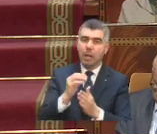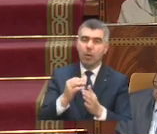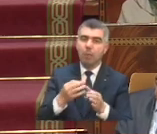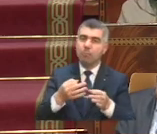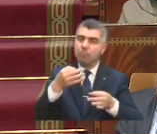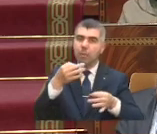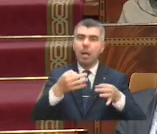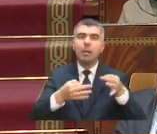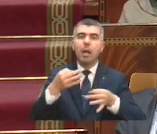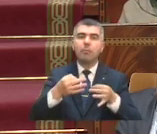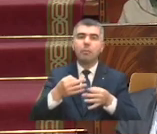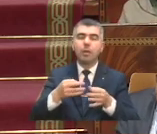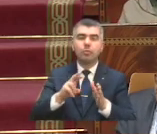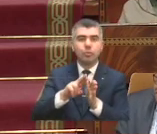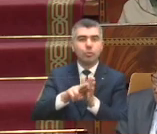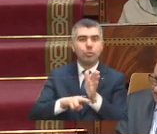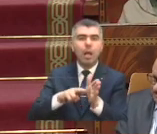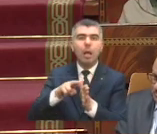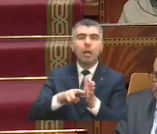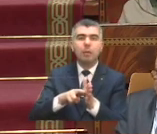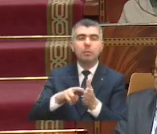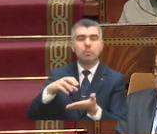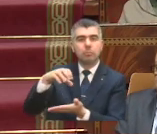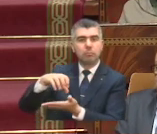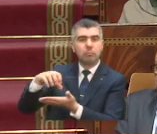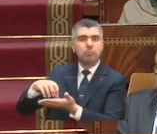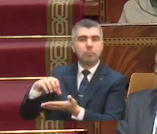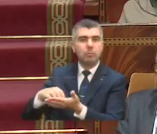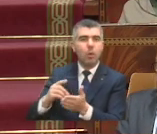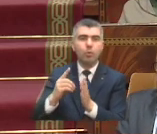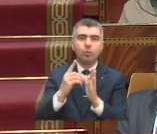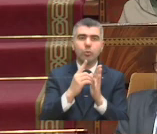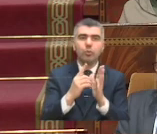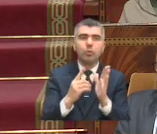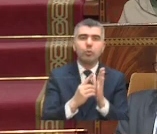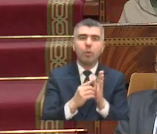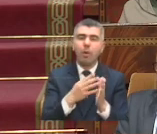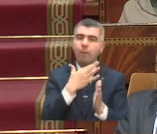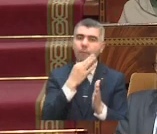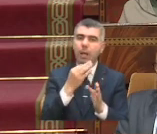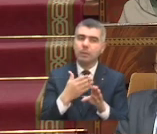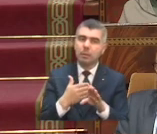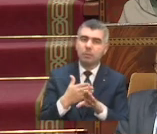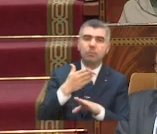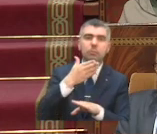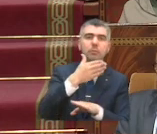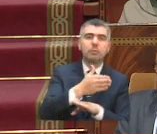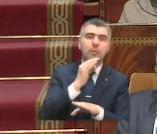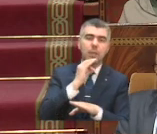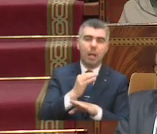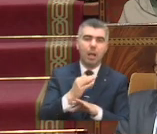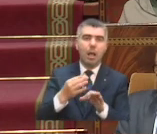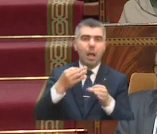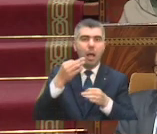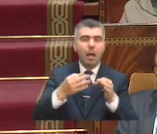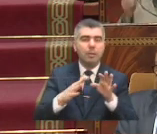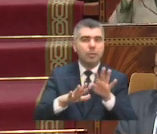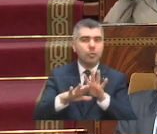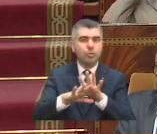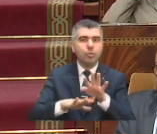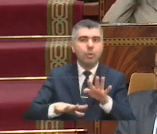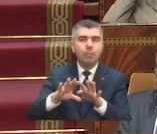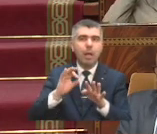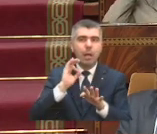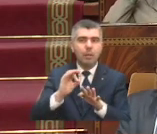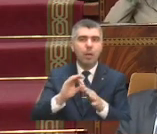المحاكم بالجهة لضمان حقهم الدستوري في الولوج الميسر وتحقيق العدالة الاجتماعية